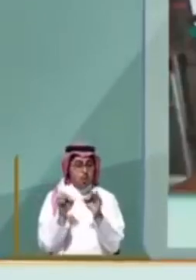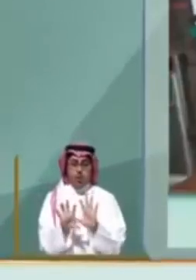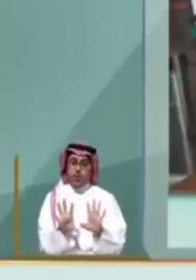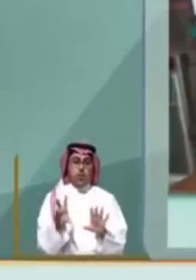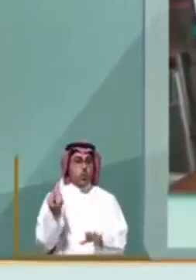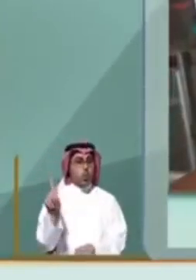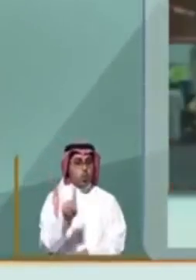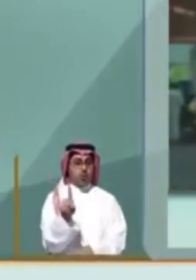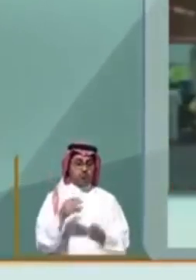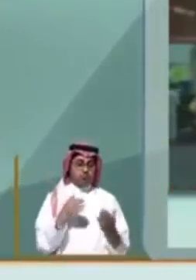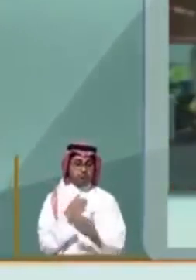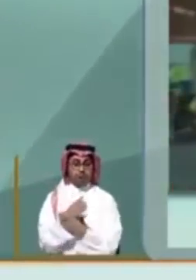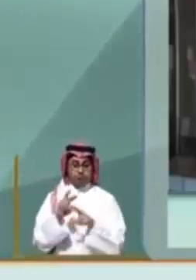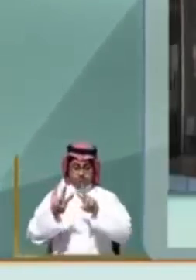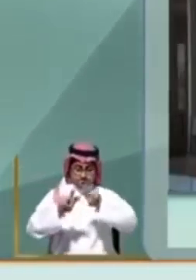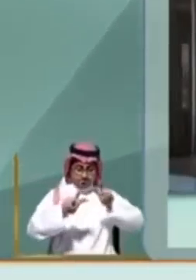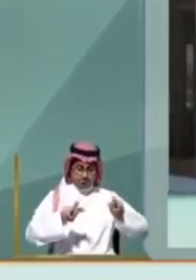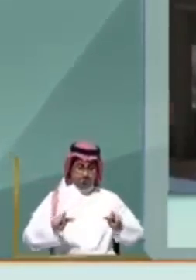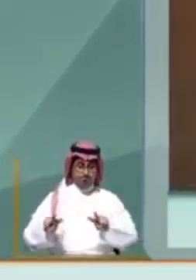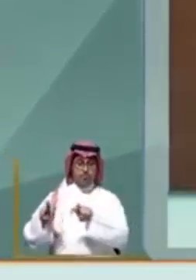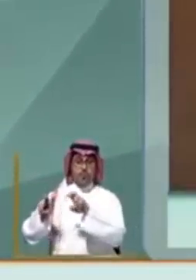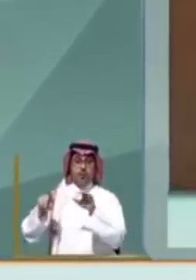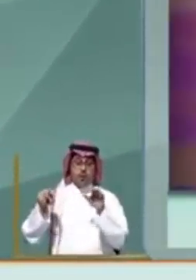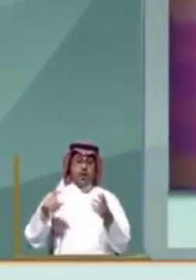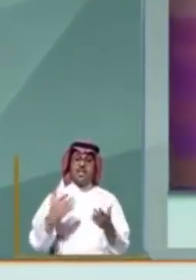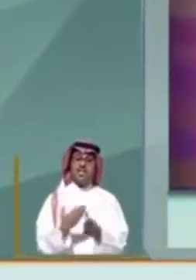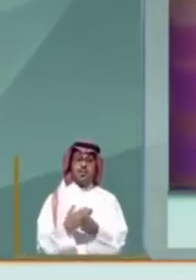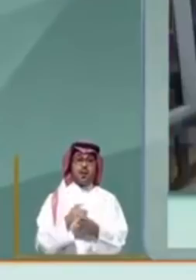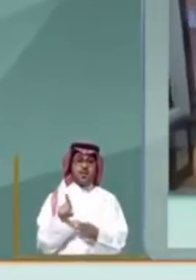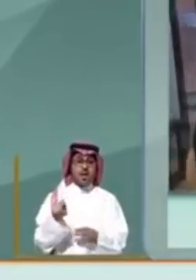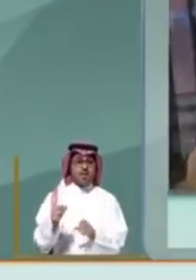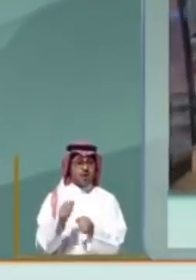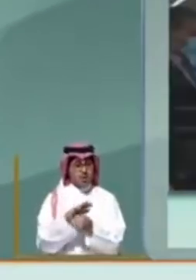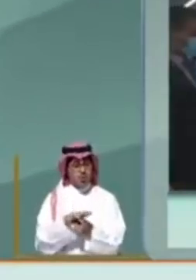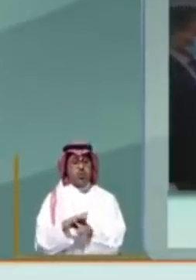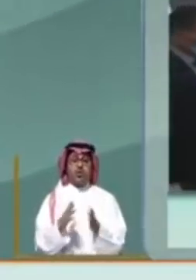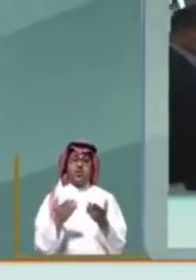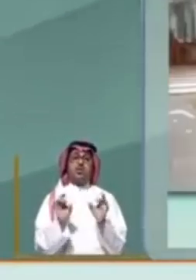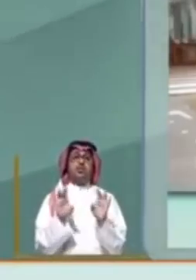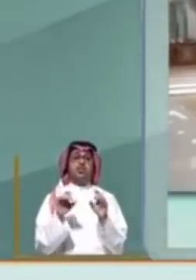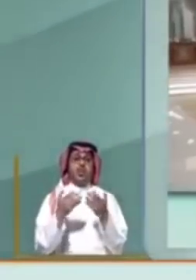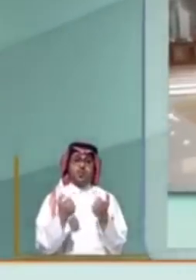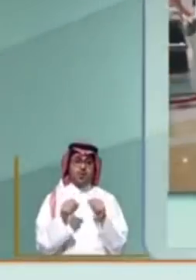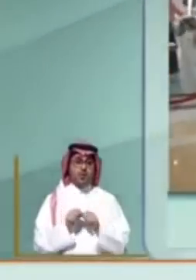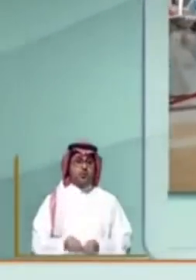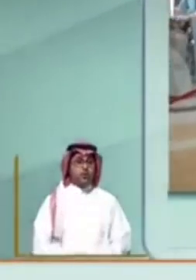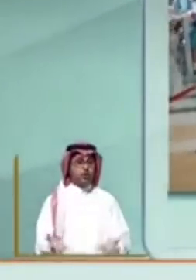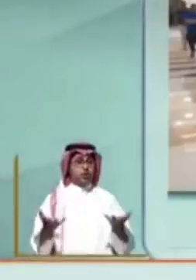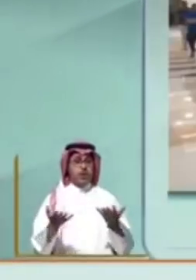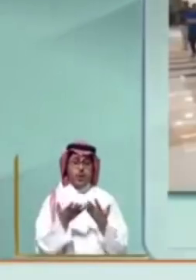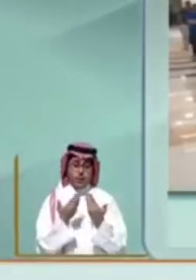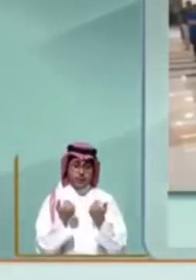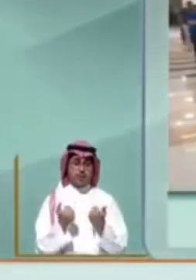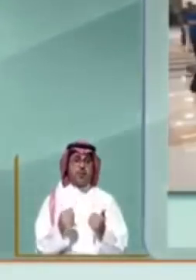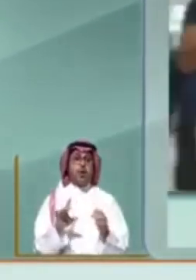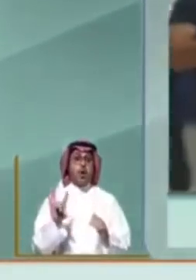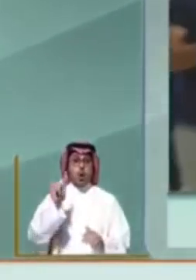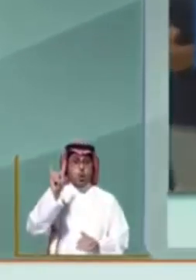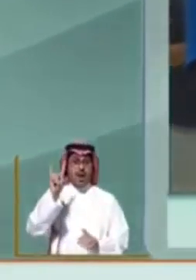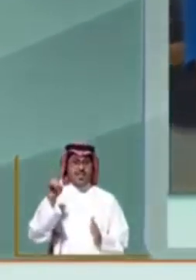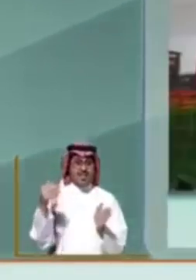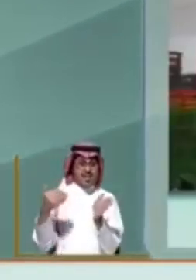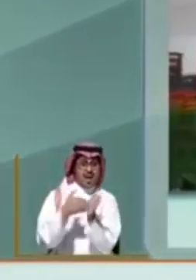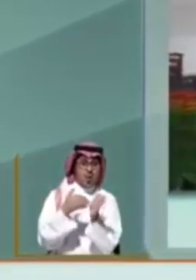أيضا لتطبيق الأنظمة وعمل الإجراءات الاحترازية للوقاية من فيروس كورونا. هذا بالإضافة لتكثيفها في العشر الأواخر